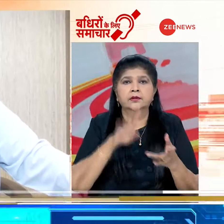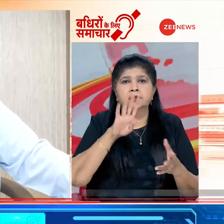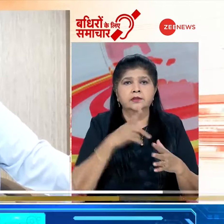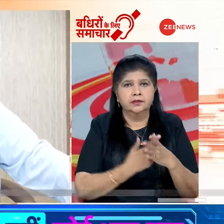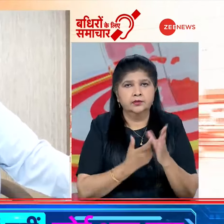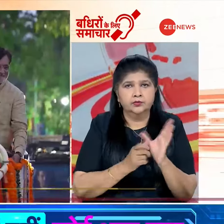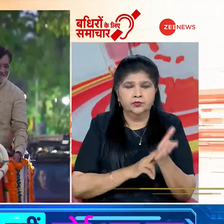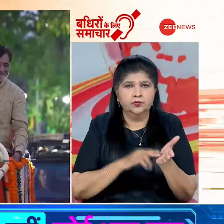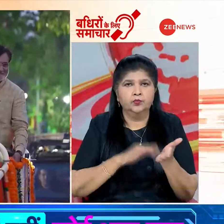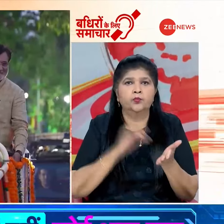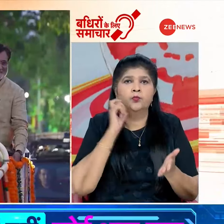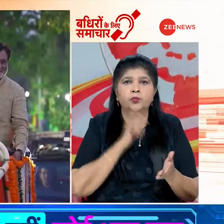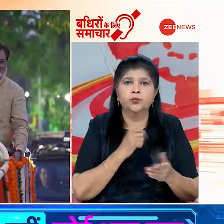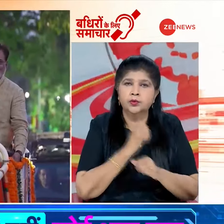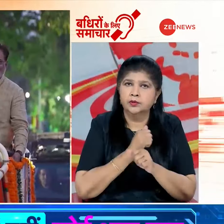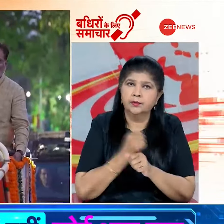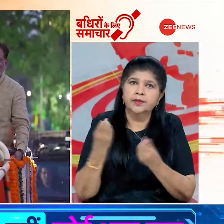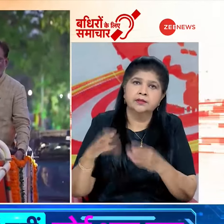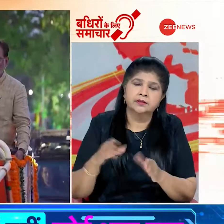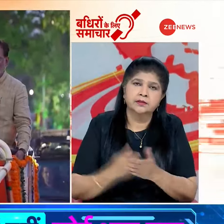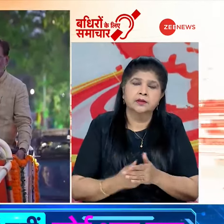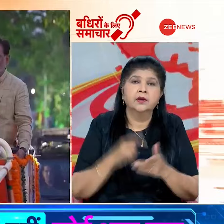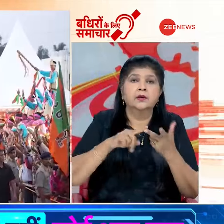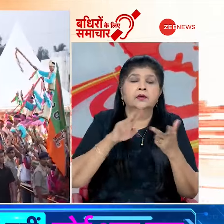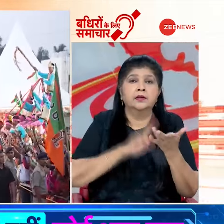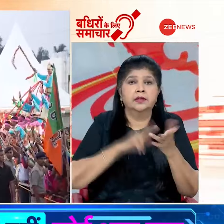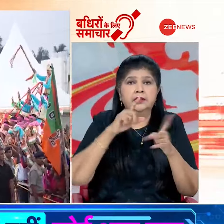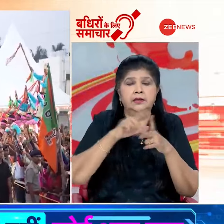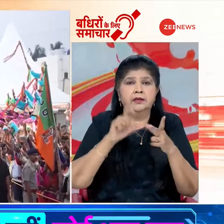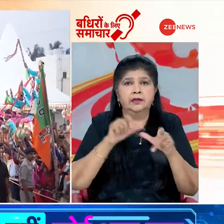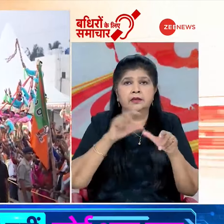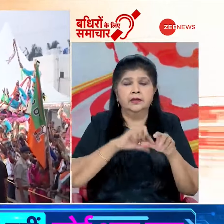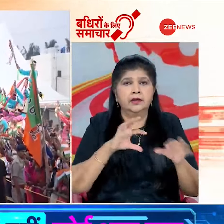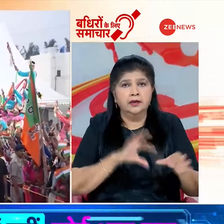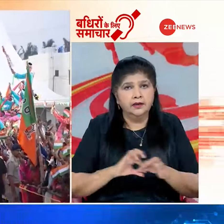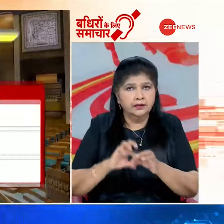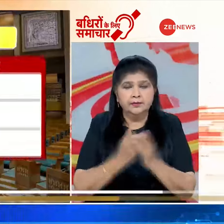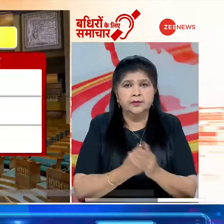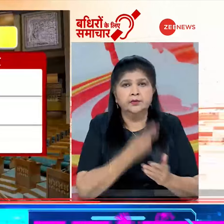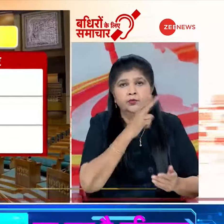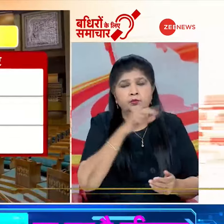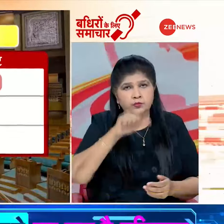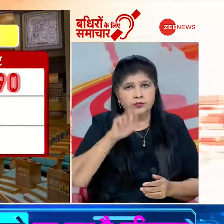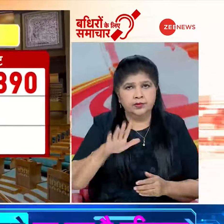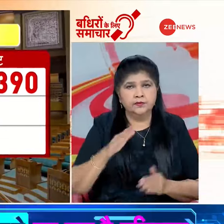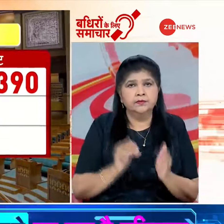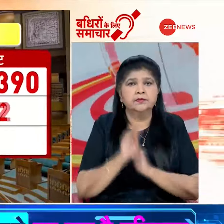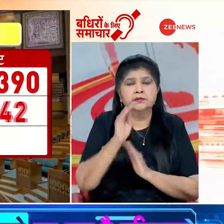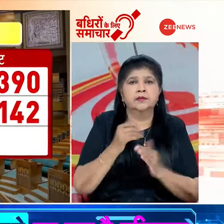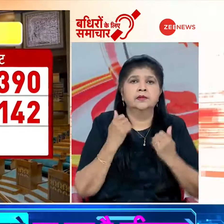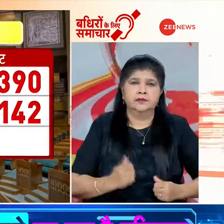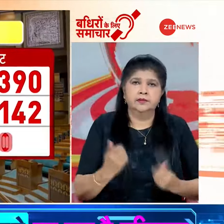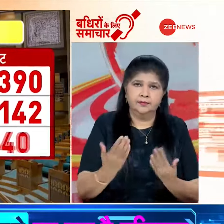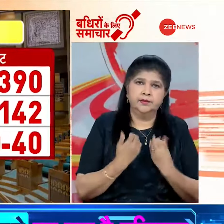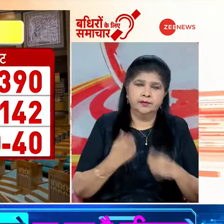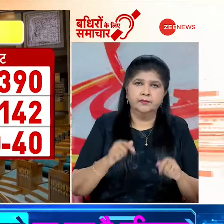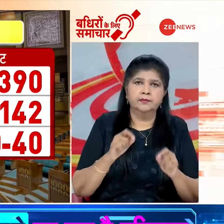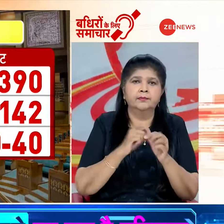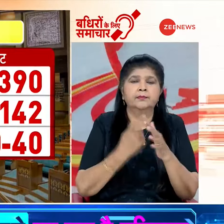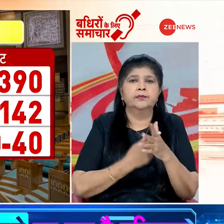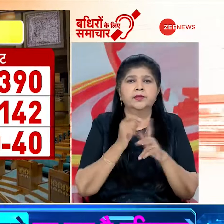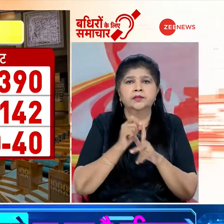जून को मोदी सरकार चली जाएगी और इंडिया गठबंधन को 295 से ज्यादा सीटें मिलेंगी। वहीं बीजेपी